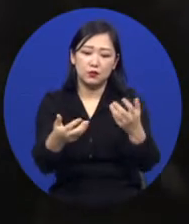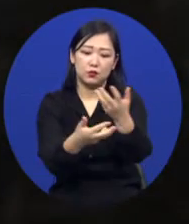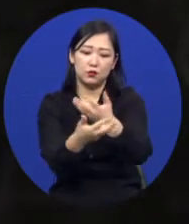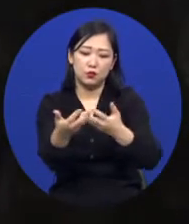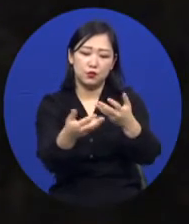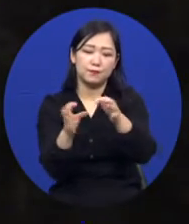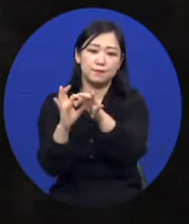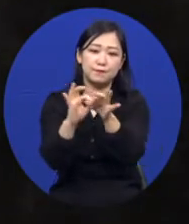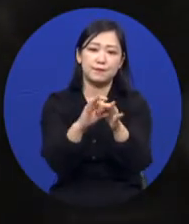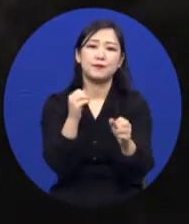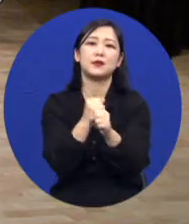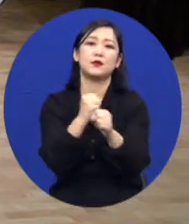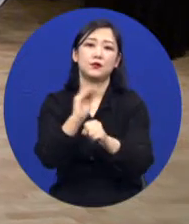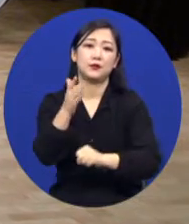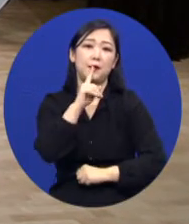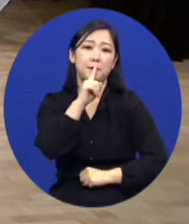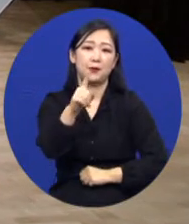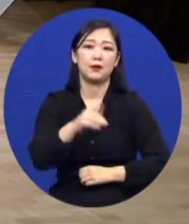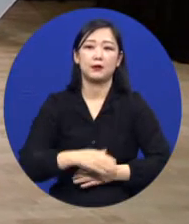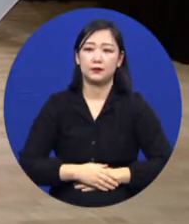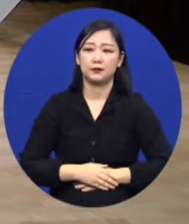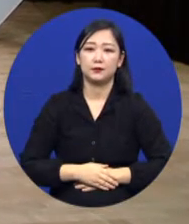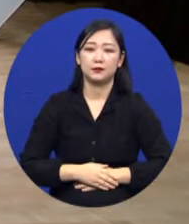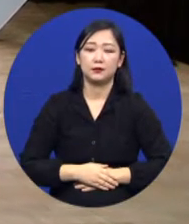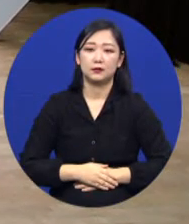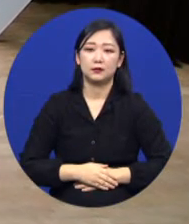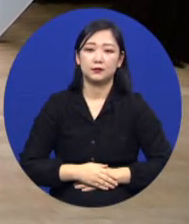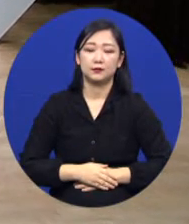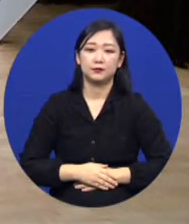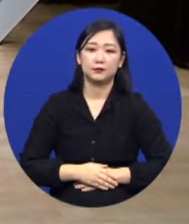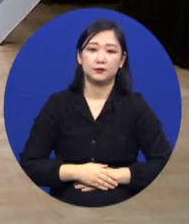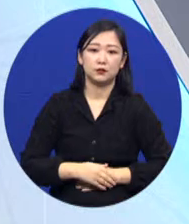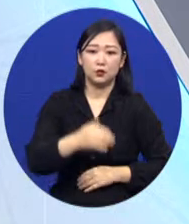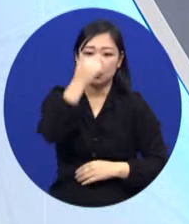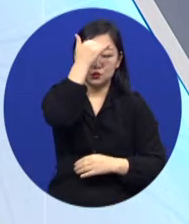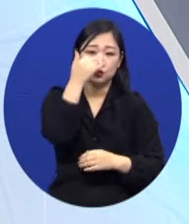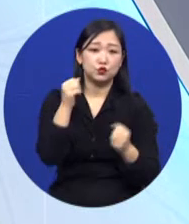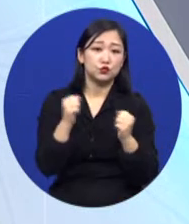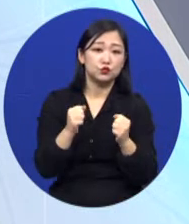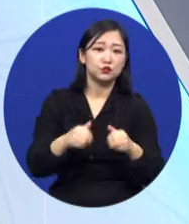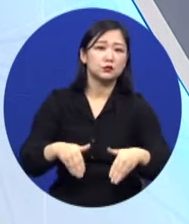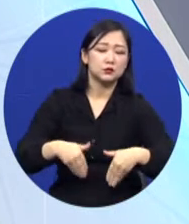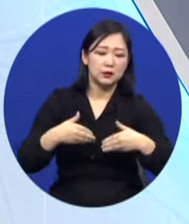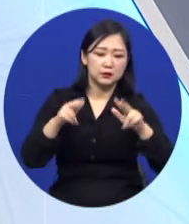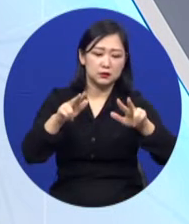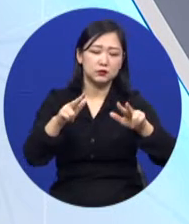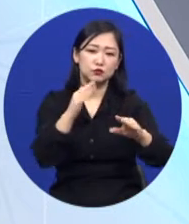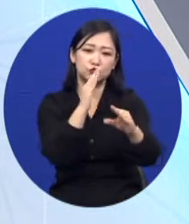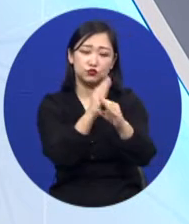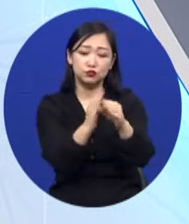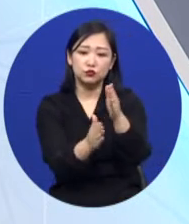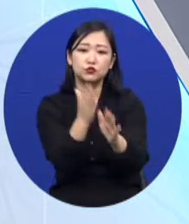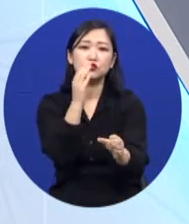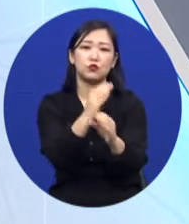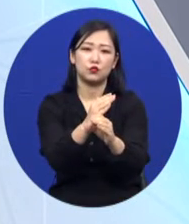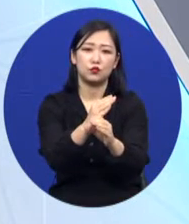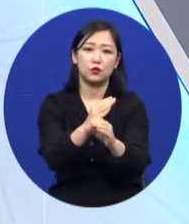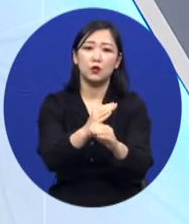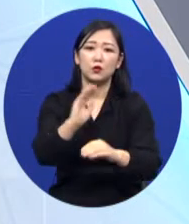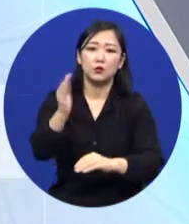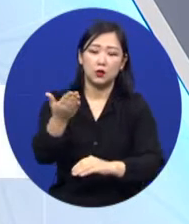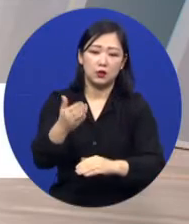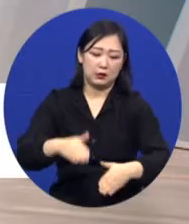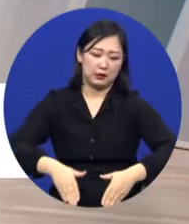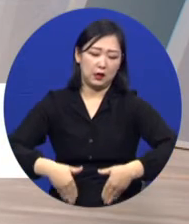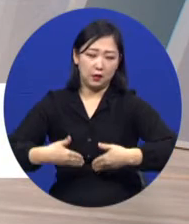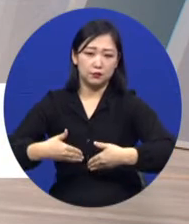고리를 만들어야 한다고 말했습니다. 특히 행정수도로 만든 충청권이 지금은 중부 수도권이 돼버렸다면서